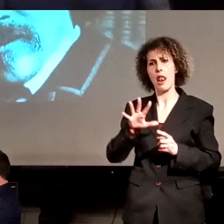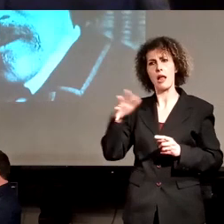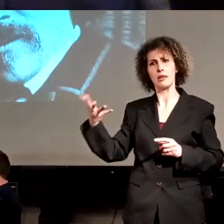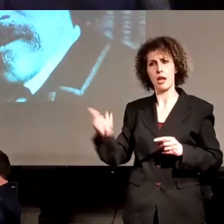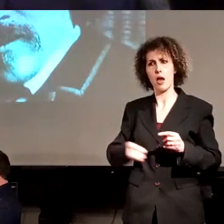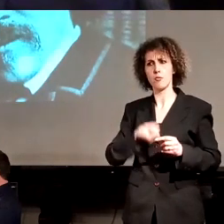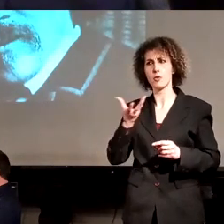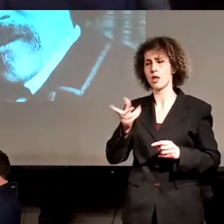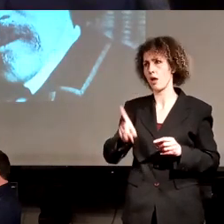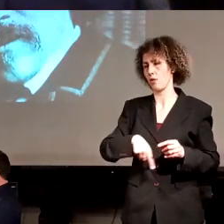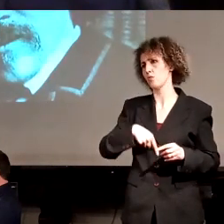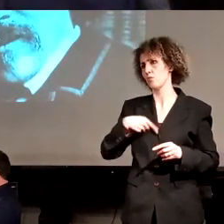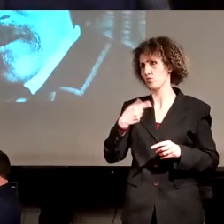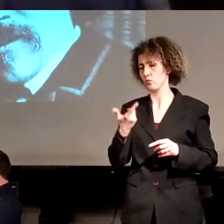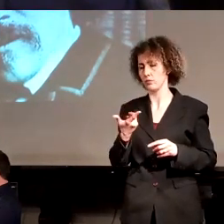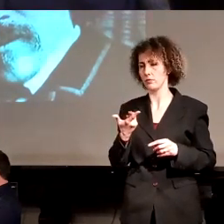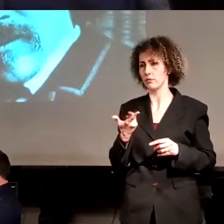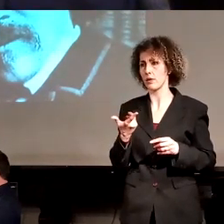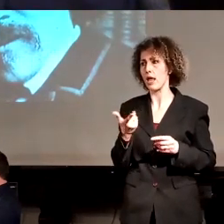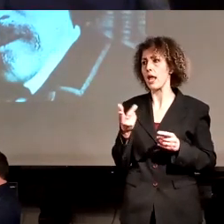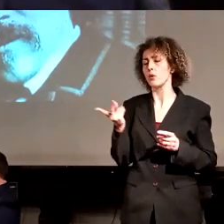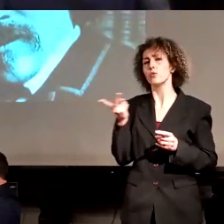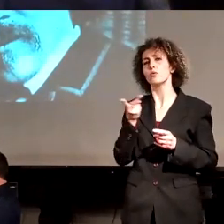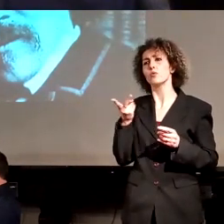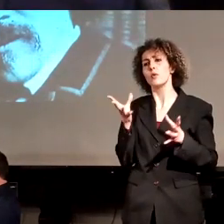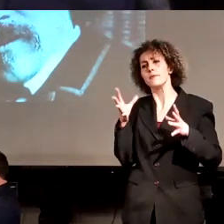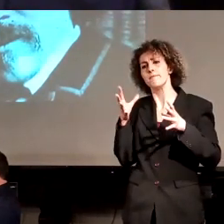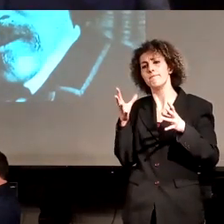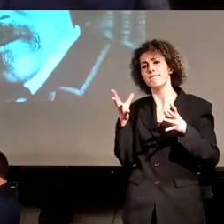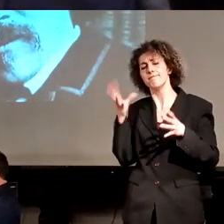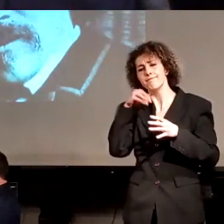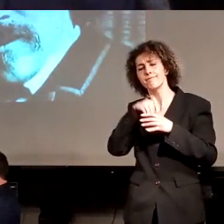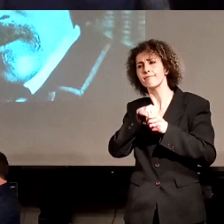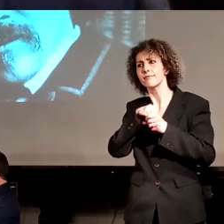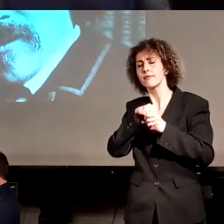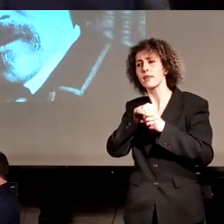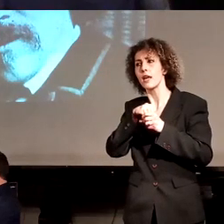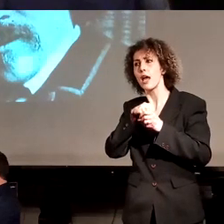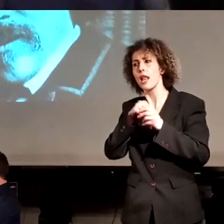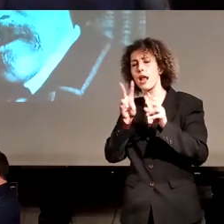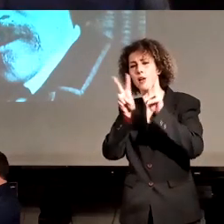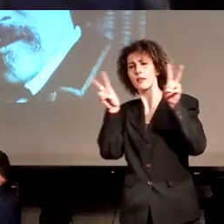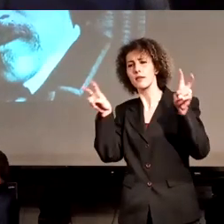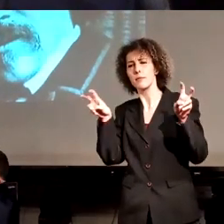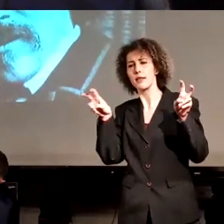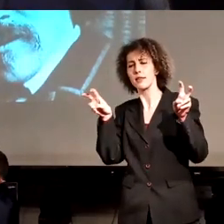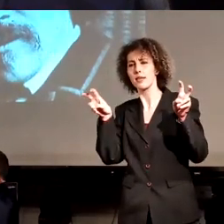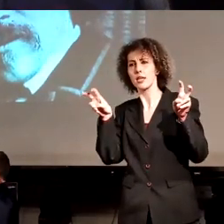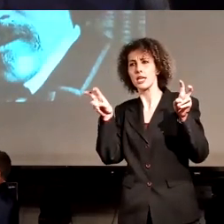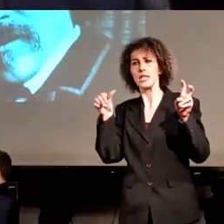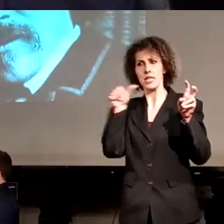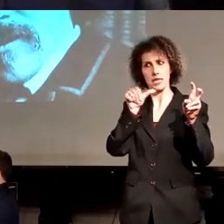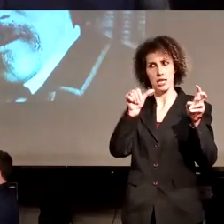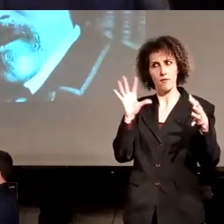favola vorrei che racchiudono in un certo senso due aspetti un po sottovalutati né stevenson